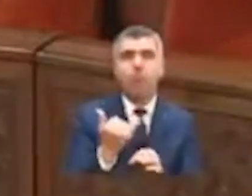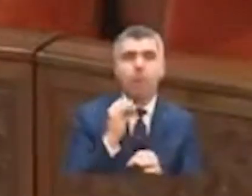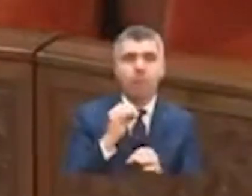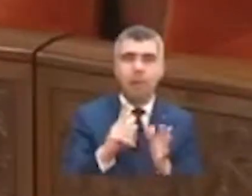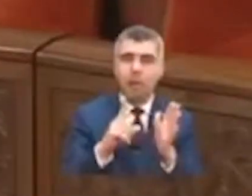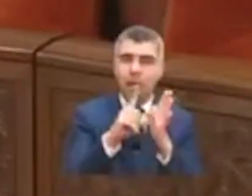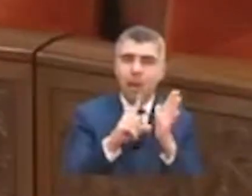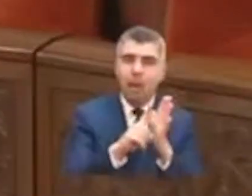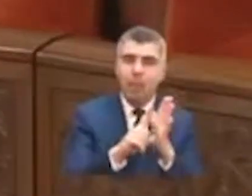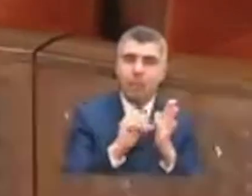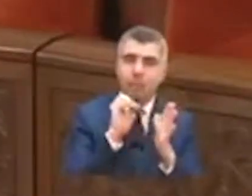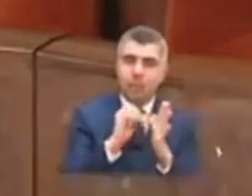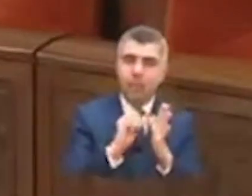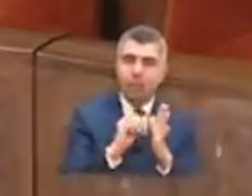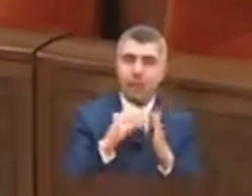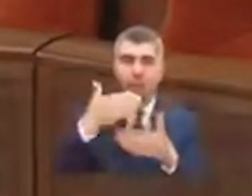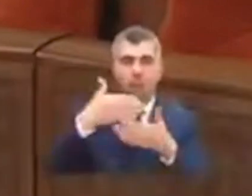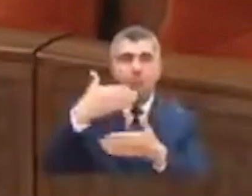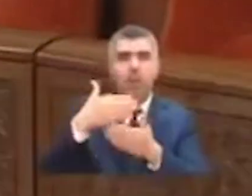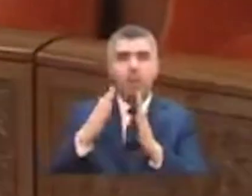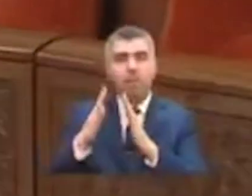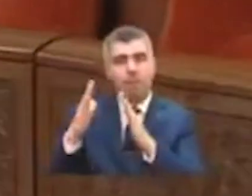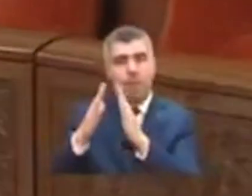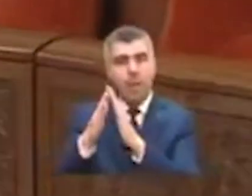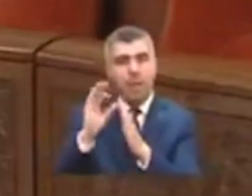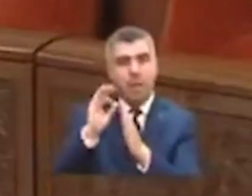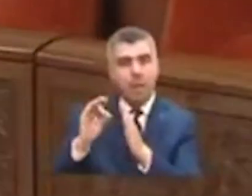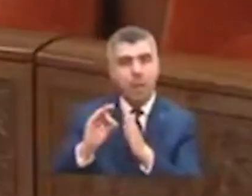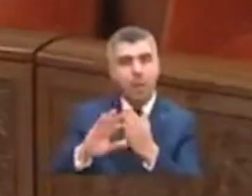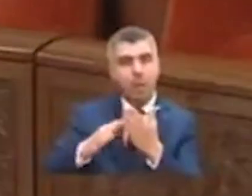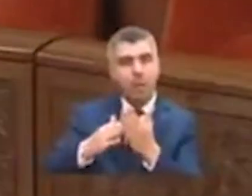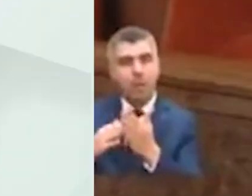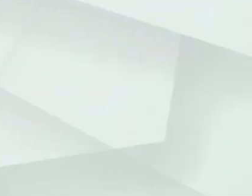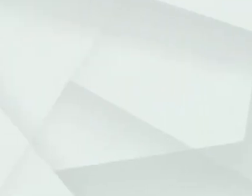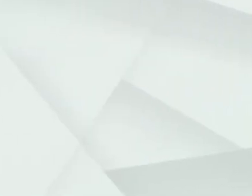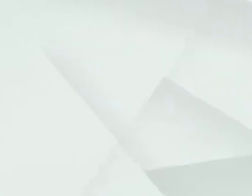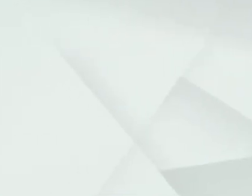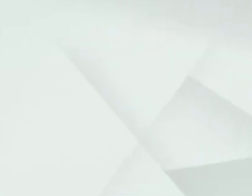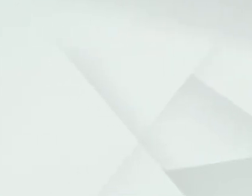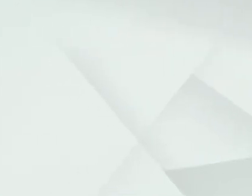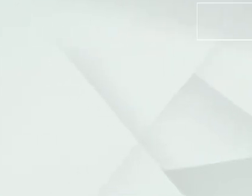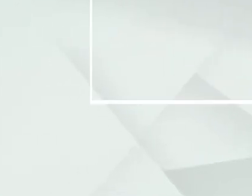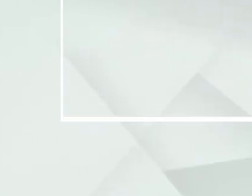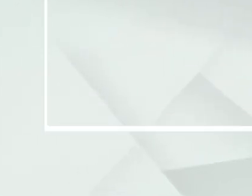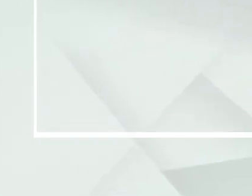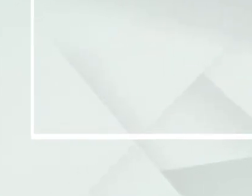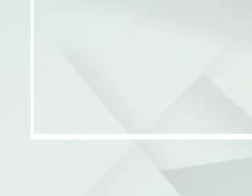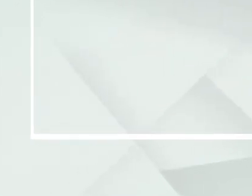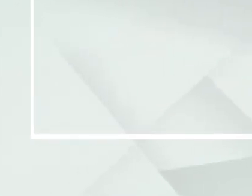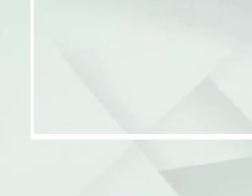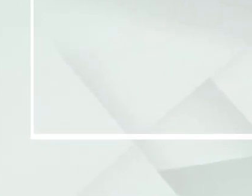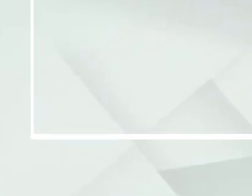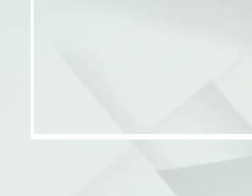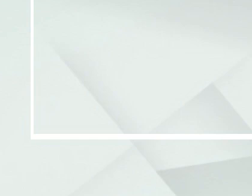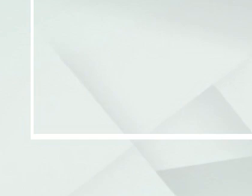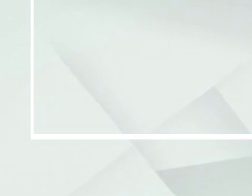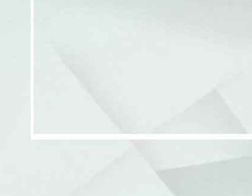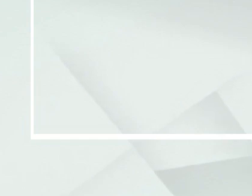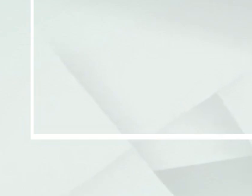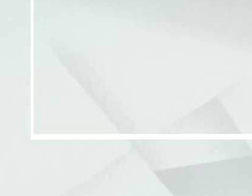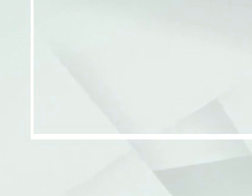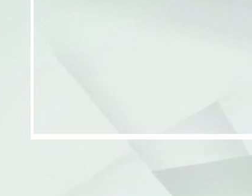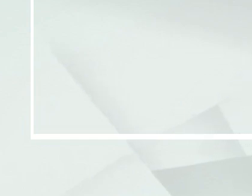قانونيه ديال البيوت ديالها السلامه اللي تستحق وما تنسوش تقابلو معنا